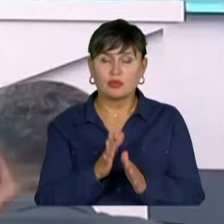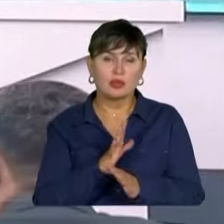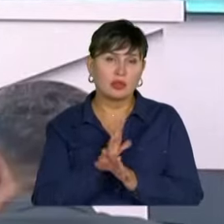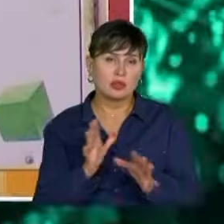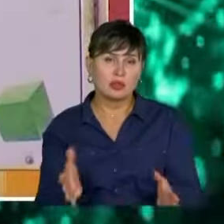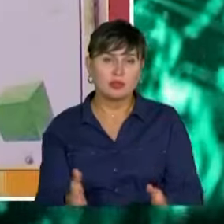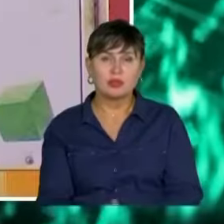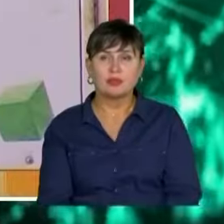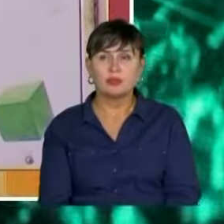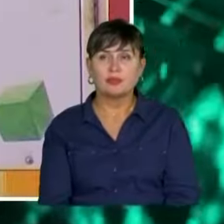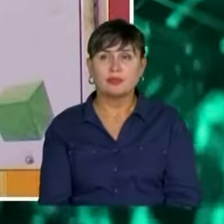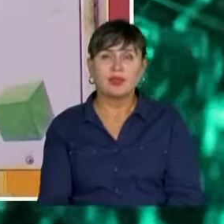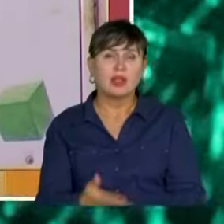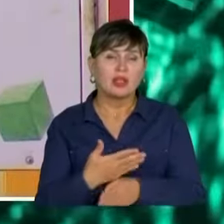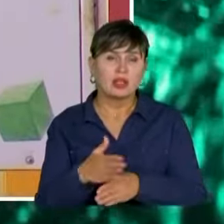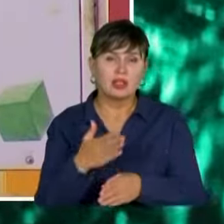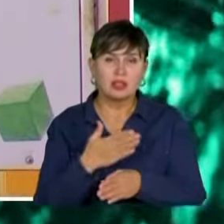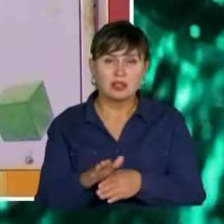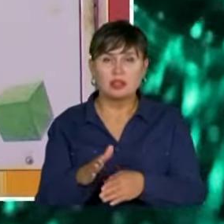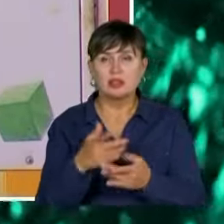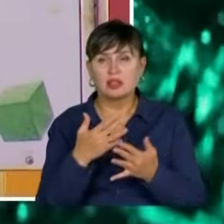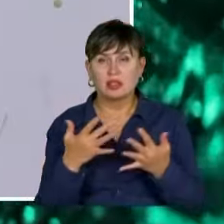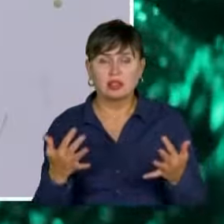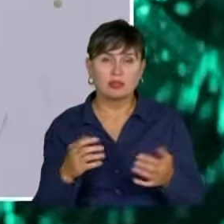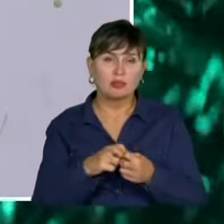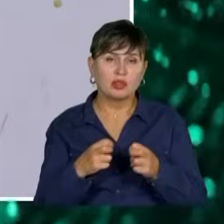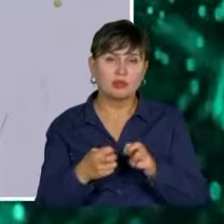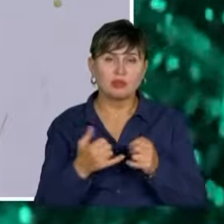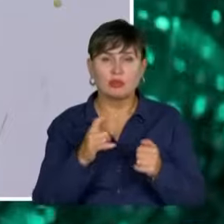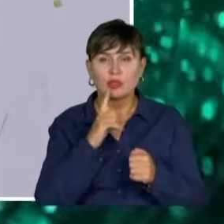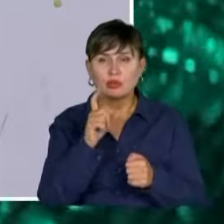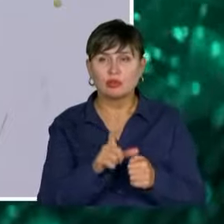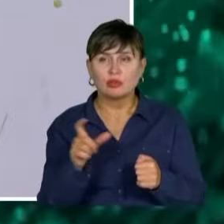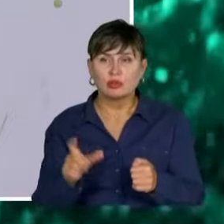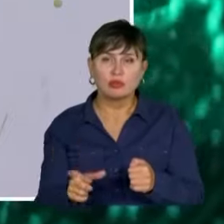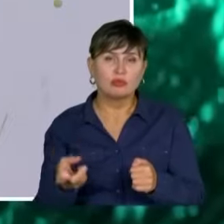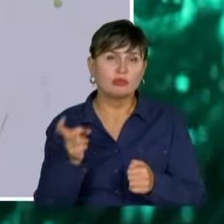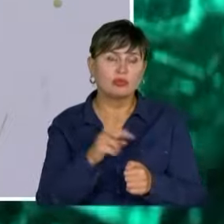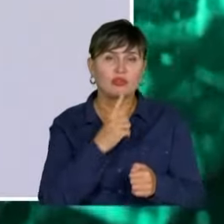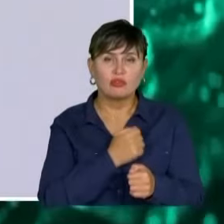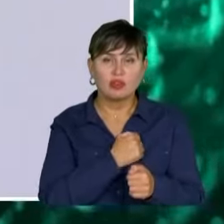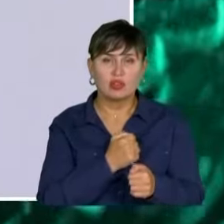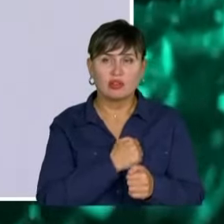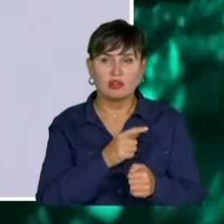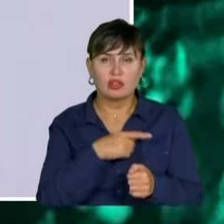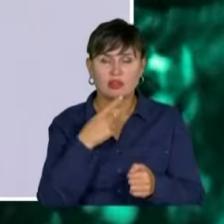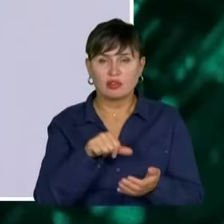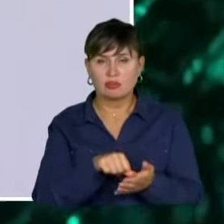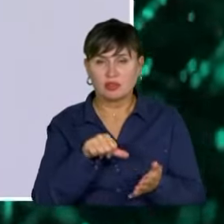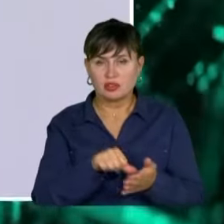не предъявлялись кредиты это проблемы с которыми сегодня молодые люди уже приходят в армию утверждают представители